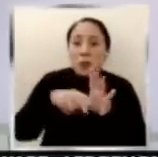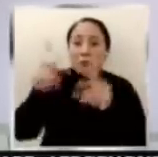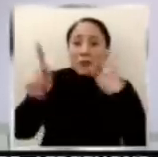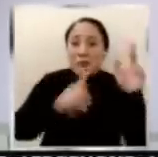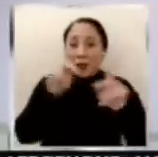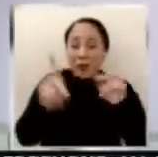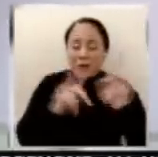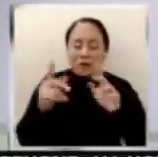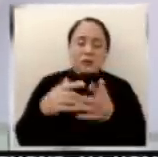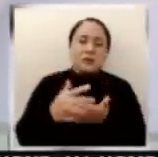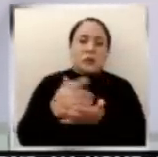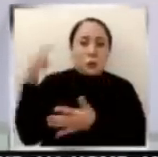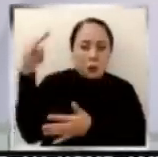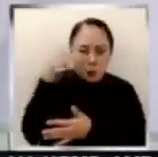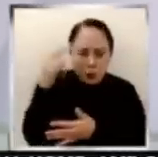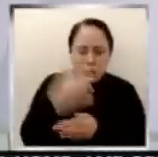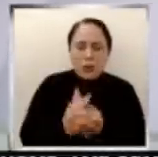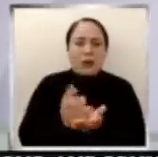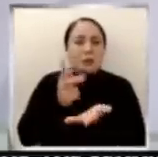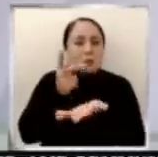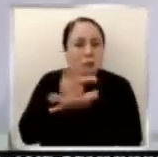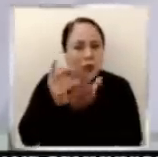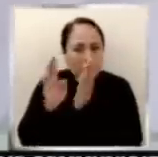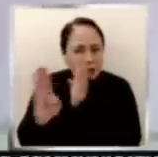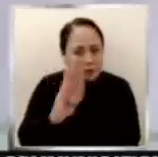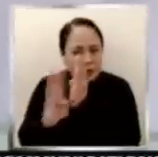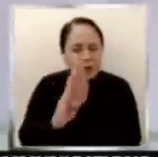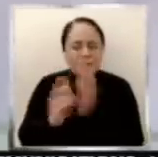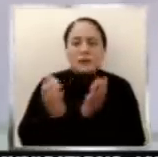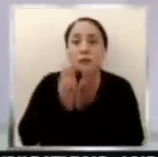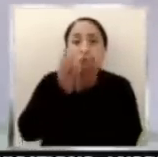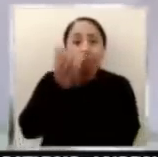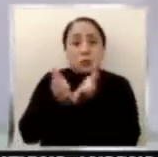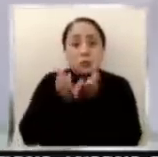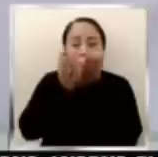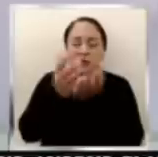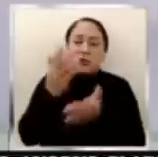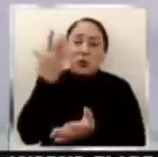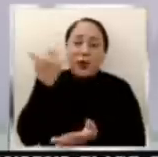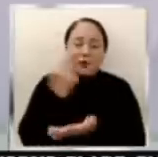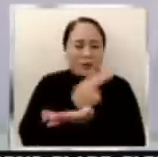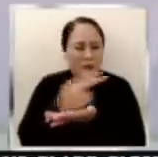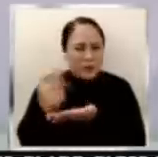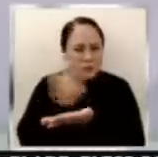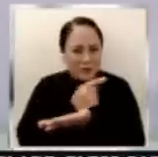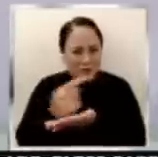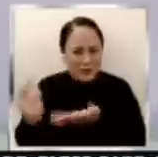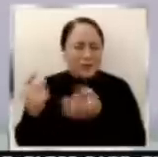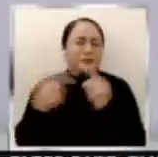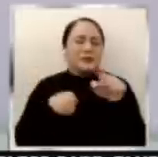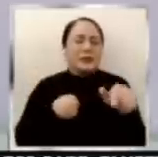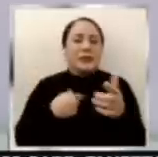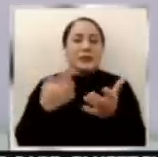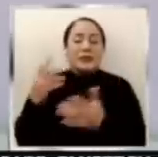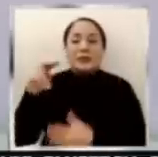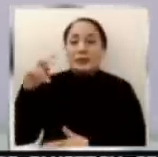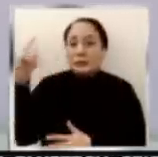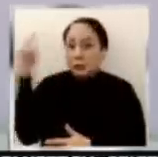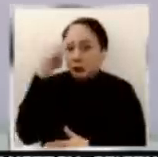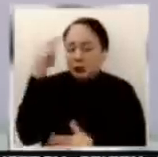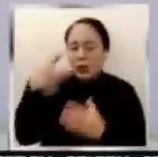bus at mga pantalan ngayong Semana Santa. Sa Nahia at Clark Airport, kabilang sa paghahanda ang pagdadagdag ng